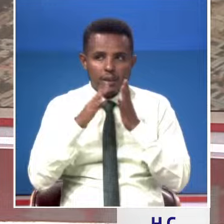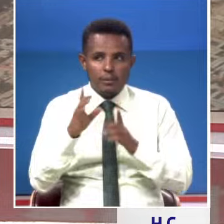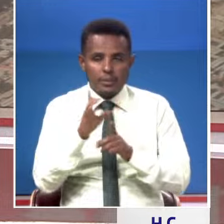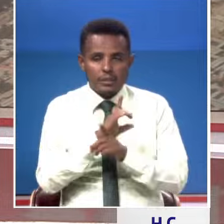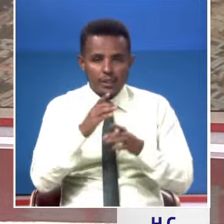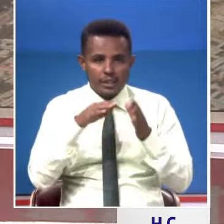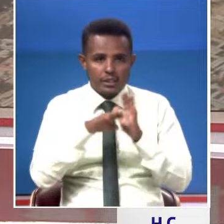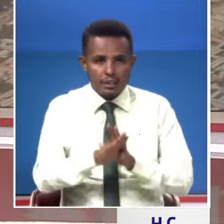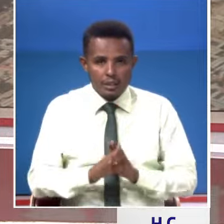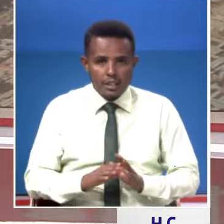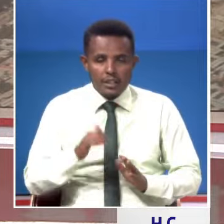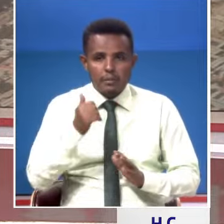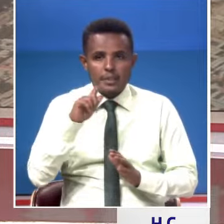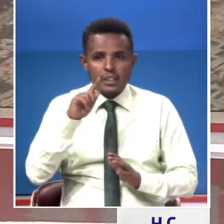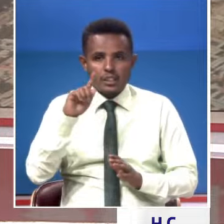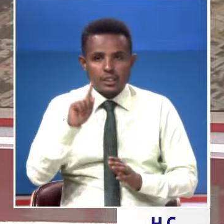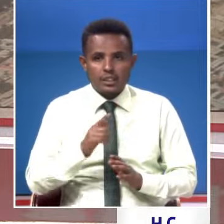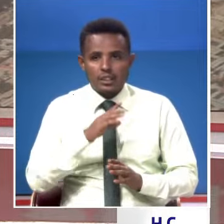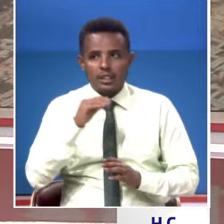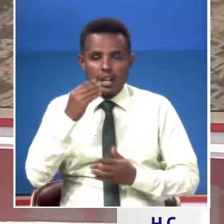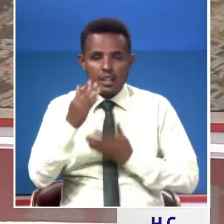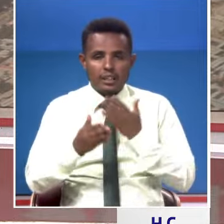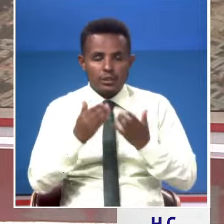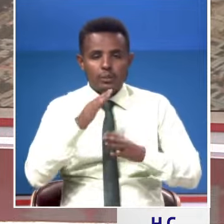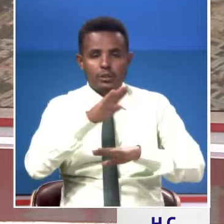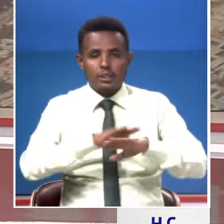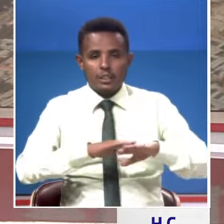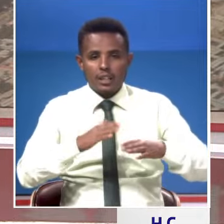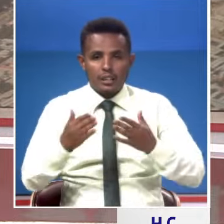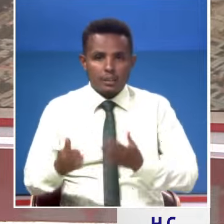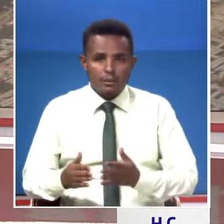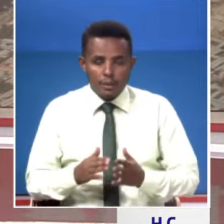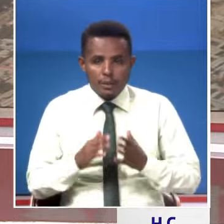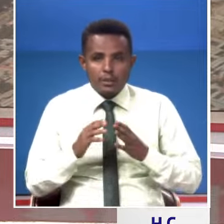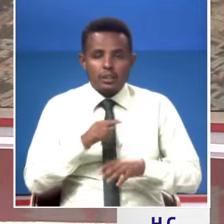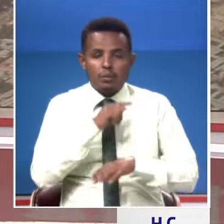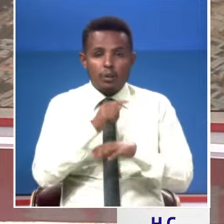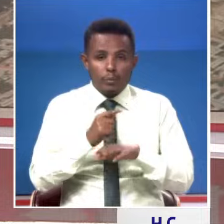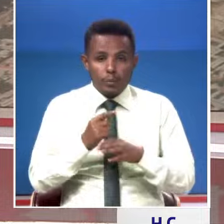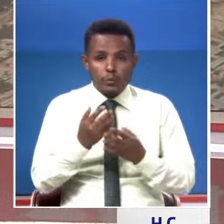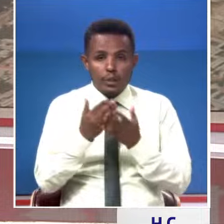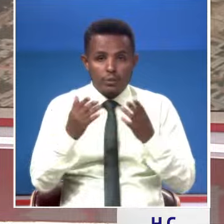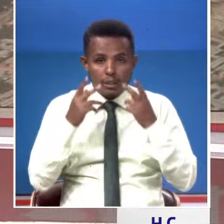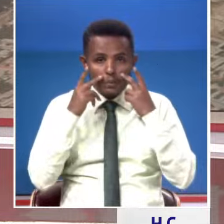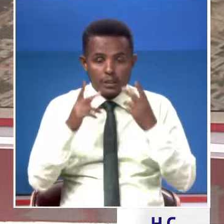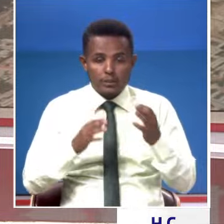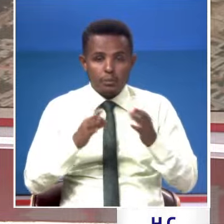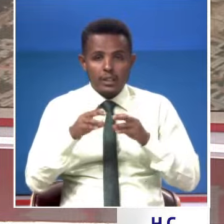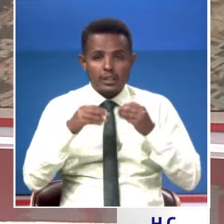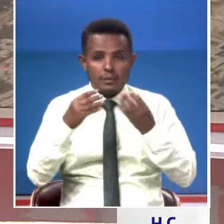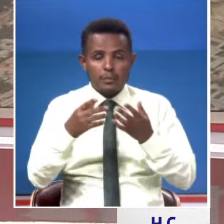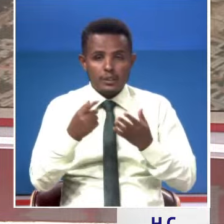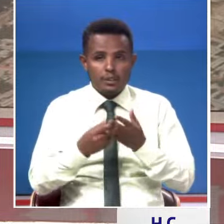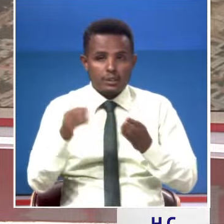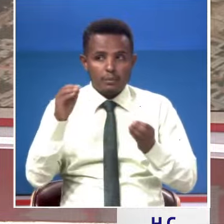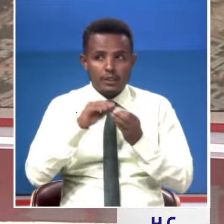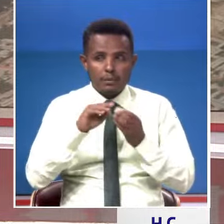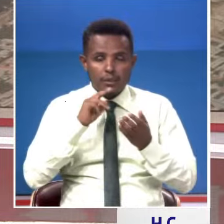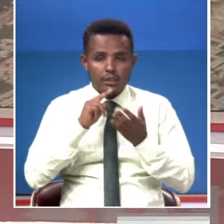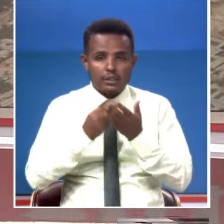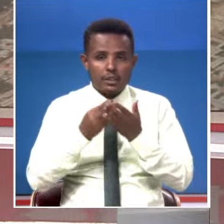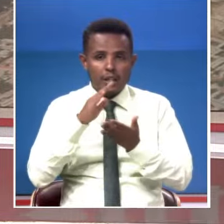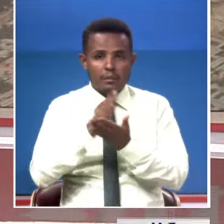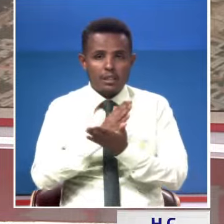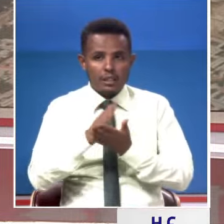እንዲገቡ የኢሚግሬሽንና አገልግሎት ጥሪ ያቀረበ ተቋሙ ጉዳዩን አስመልክቶ መግለጫ ሰጥቷል። በዚህ ጉዳይ ላይ ተጨማሪ መረጃ ሊያጋራን